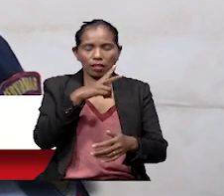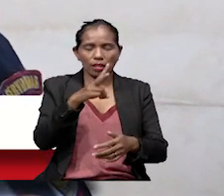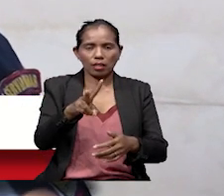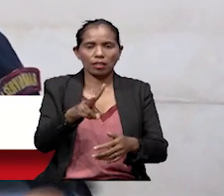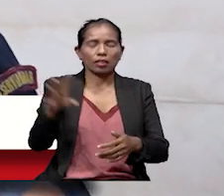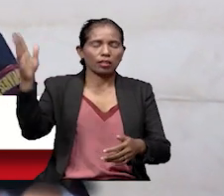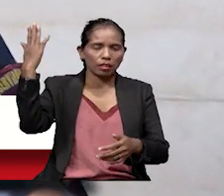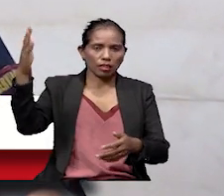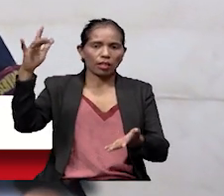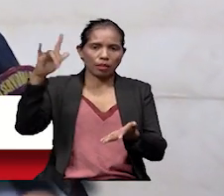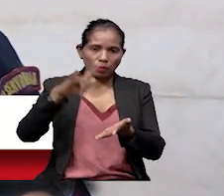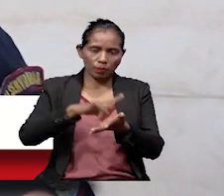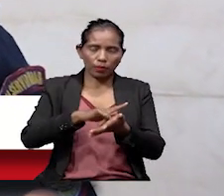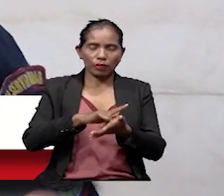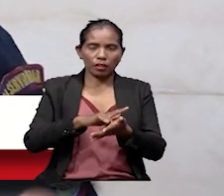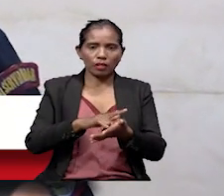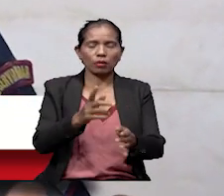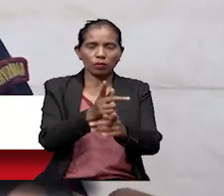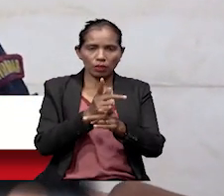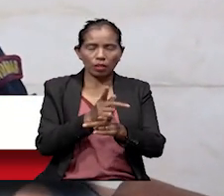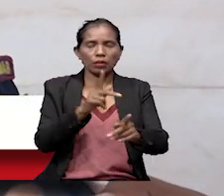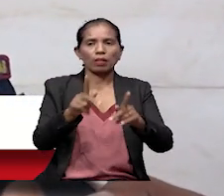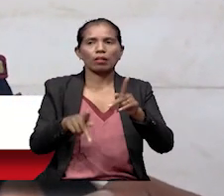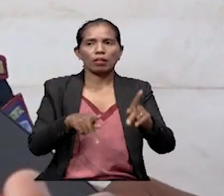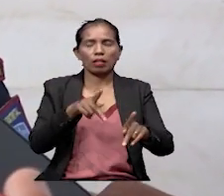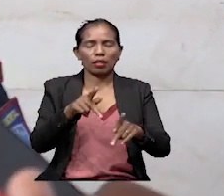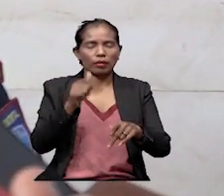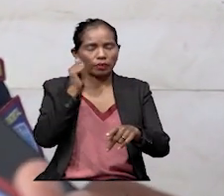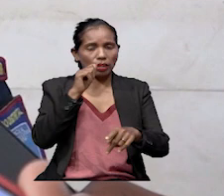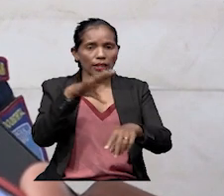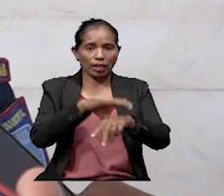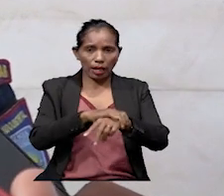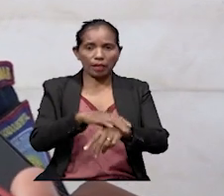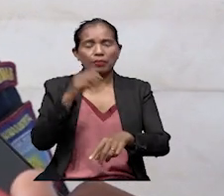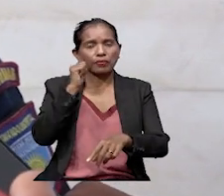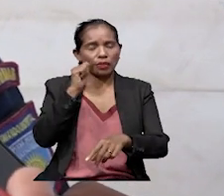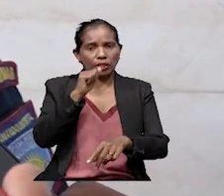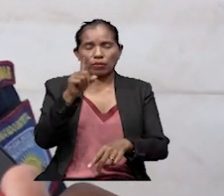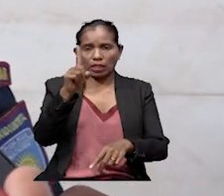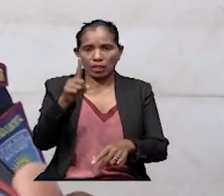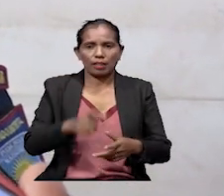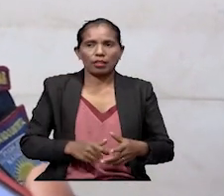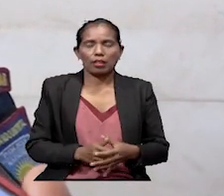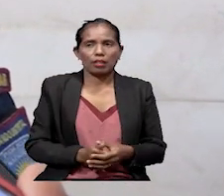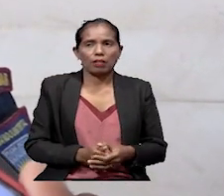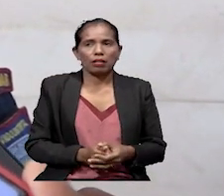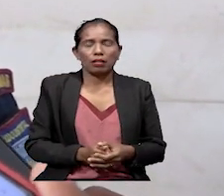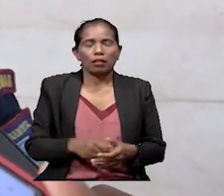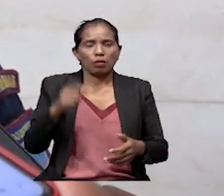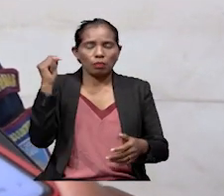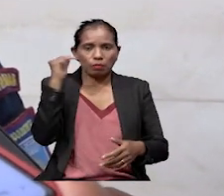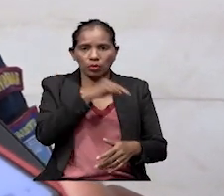aeroporto nenia asigura suspeito feto ida na bema kam